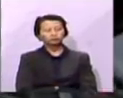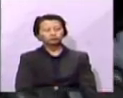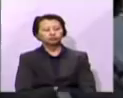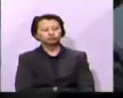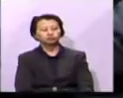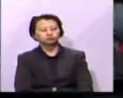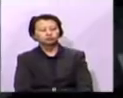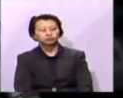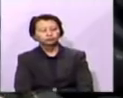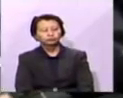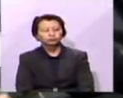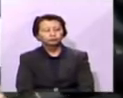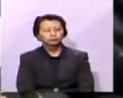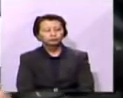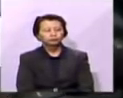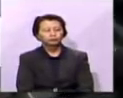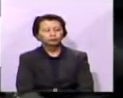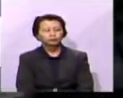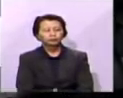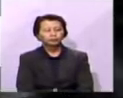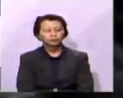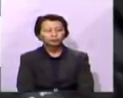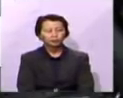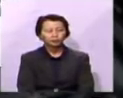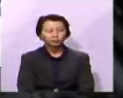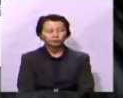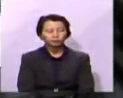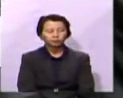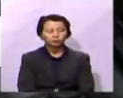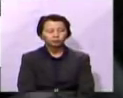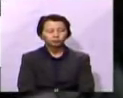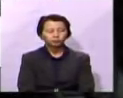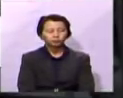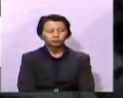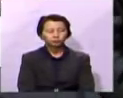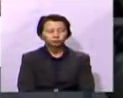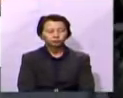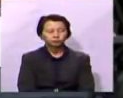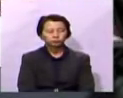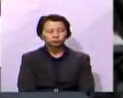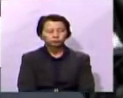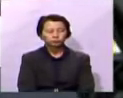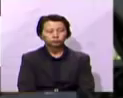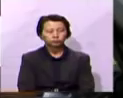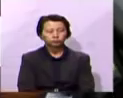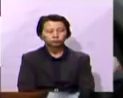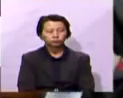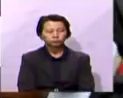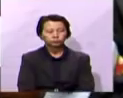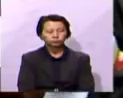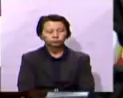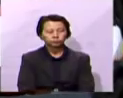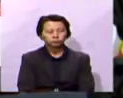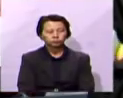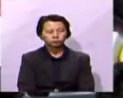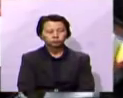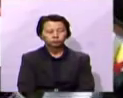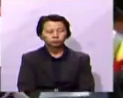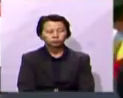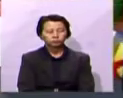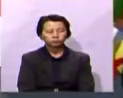Esata una tappa incredibile perché così lunga con così tanto